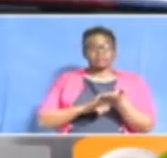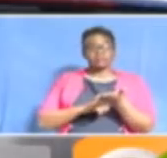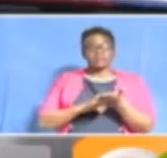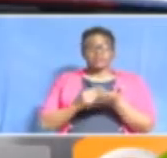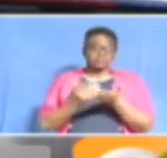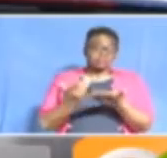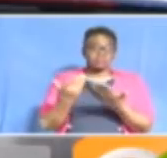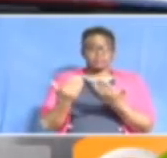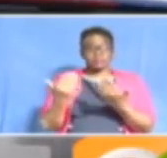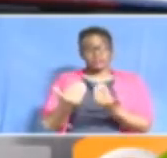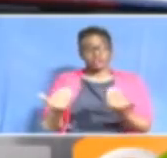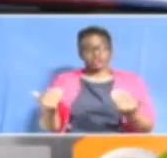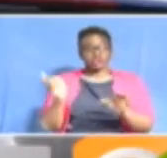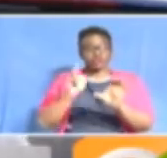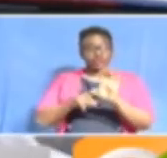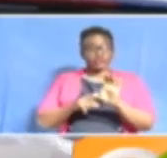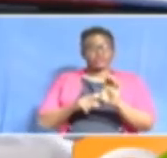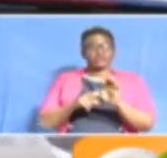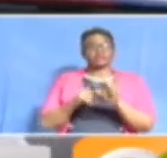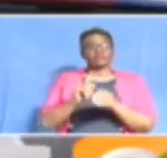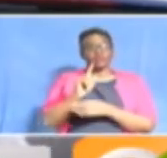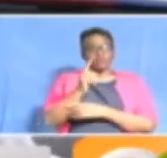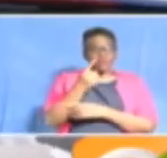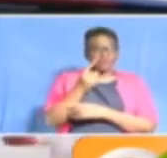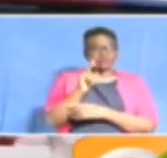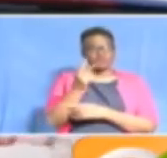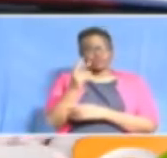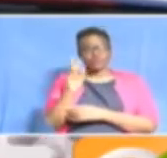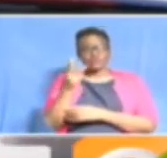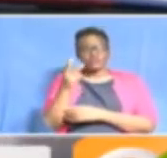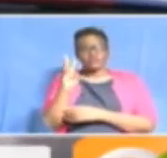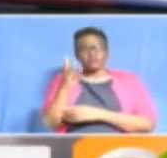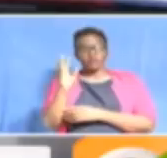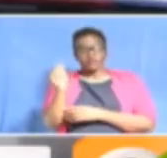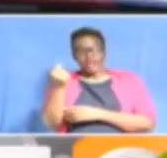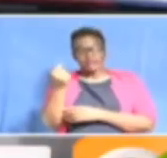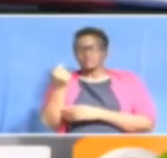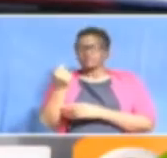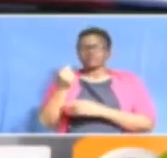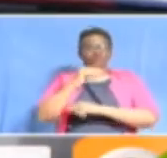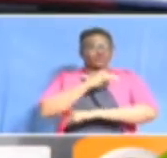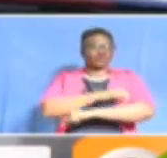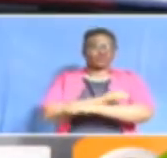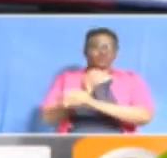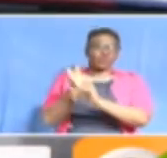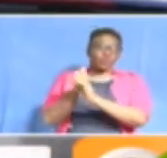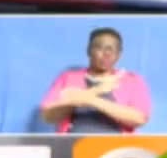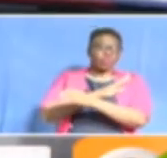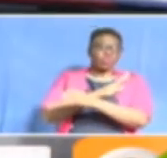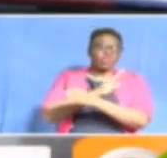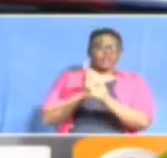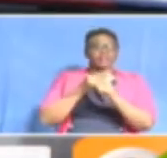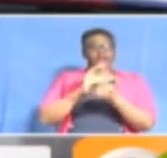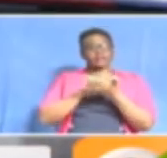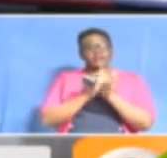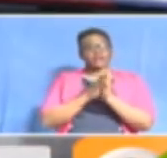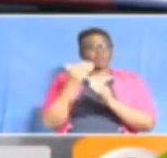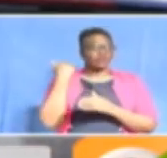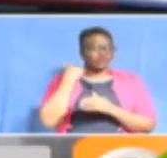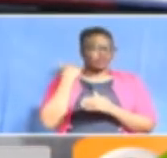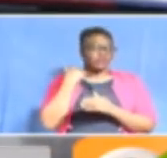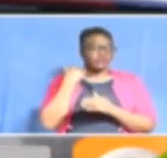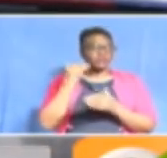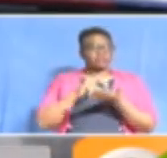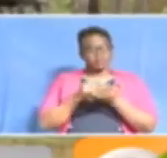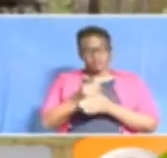5, kuanzia hapo sasa akienda hivyo anaacha shule kabisa na anakuwa mkola. Kwa hivyo hao ndio sasa walikuwa na